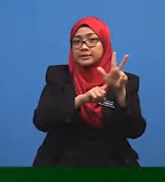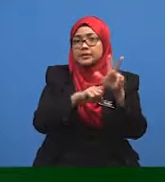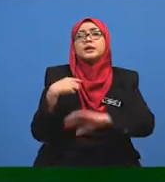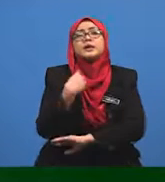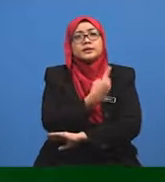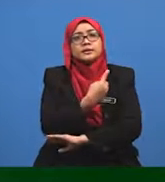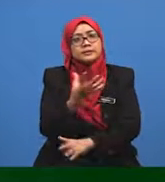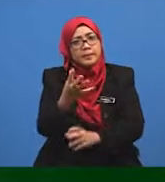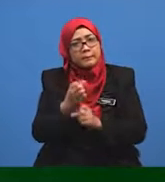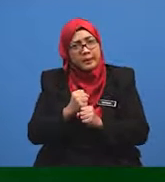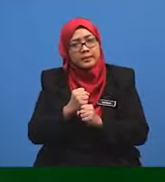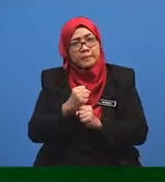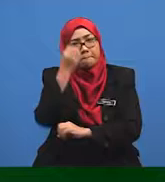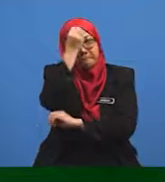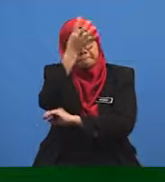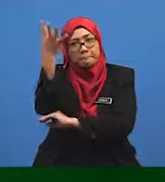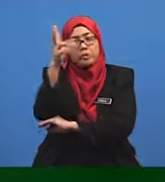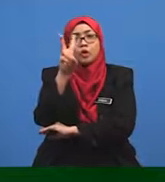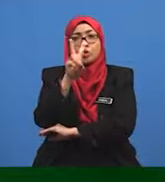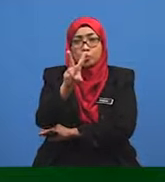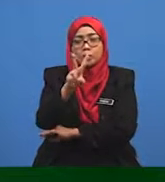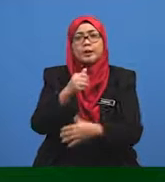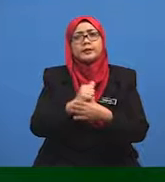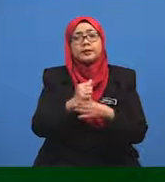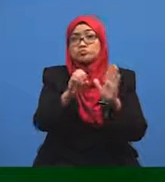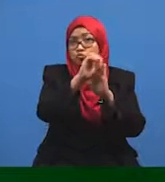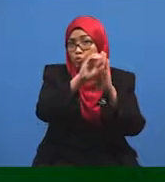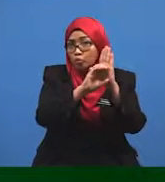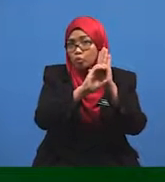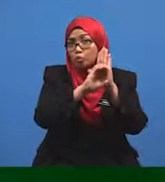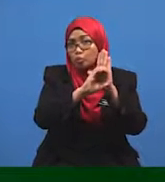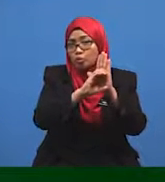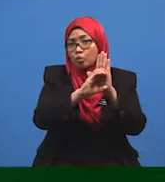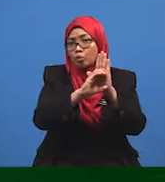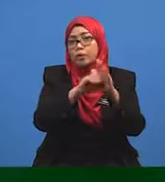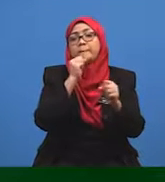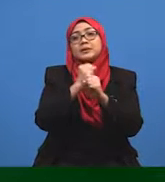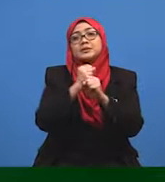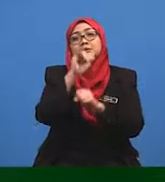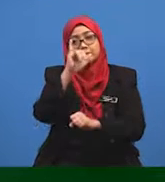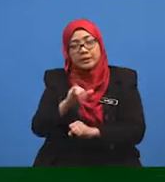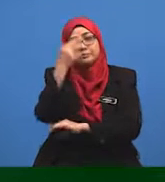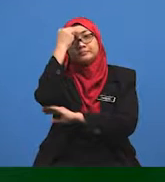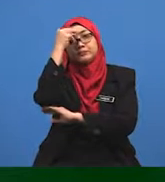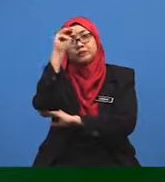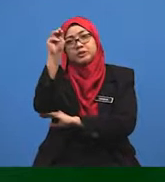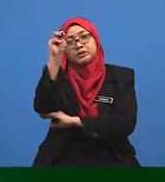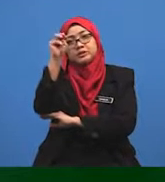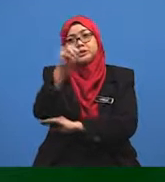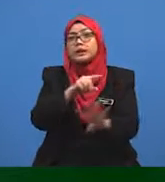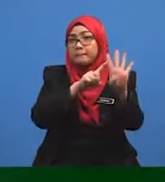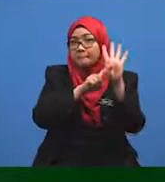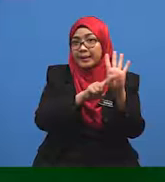kita dapat menyatakan dua di antara contoh-contoh pekerjaan mulia. Yang